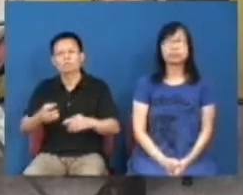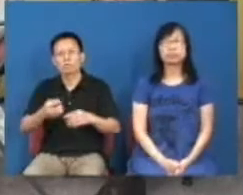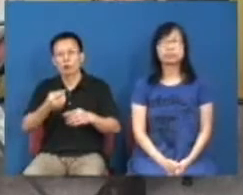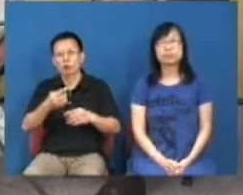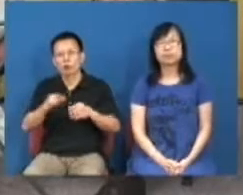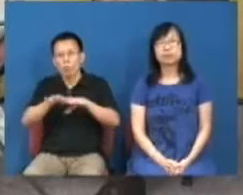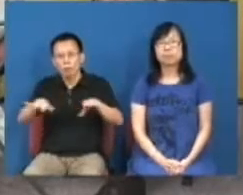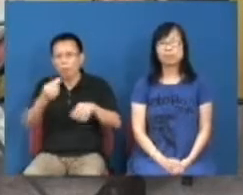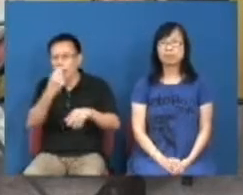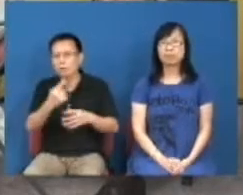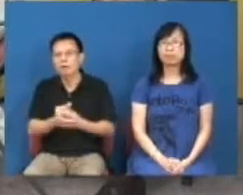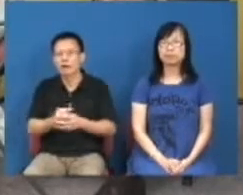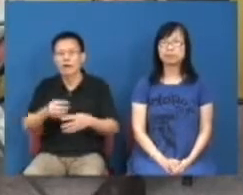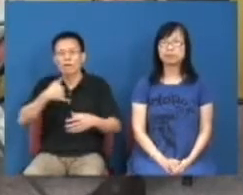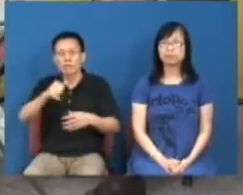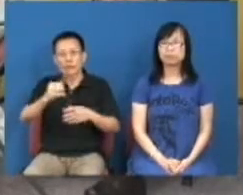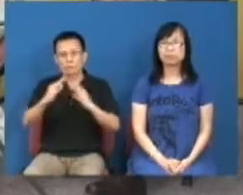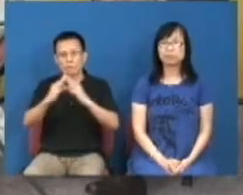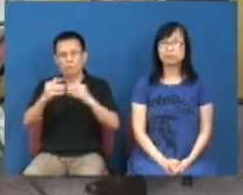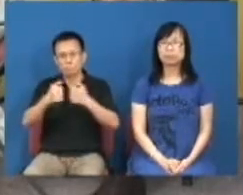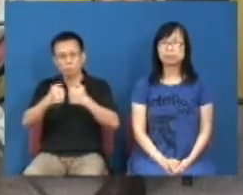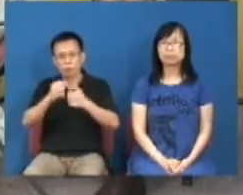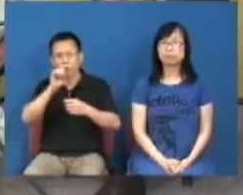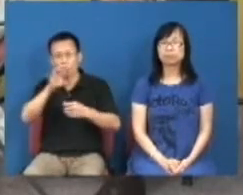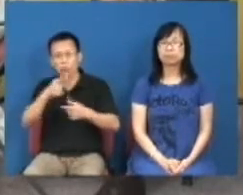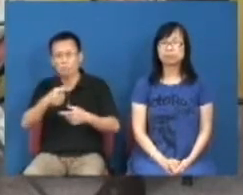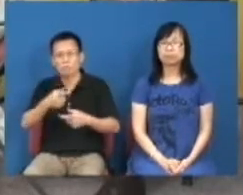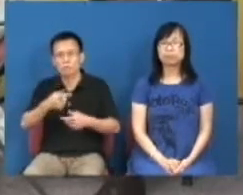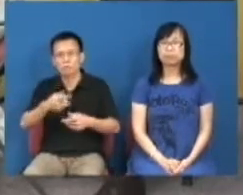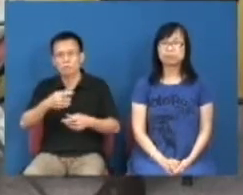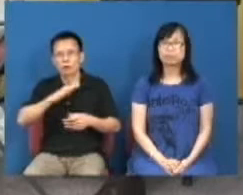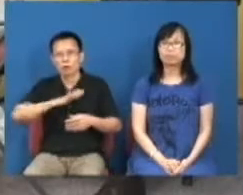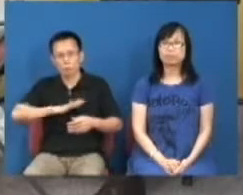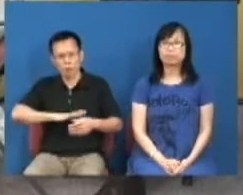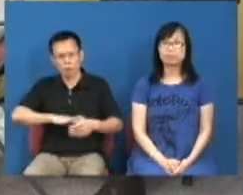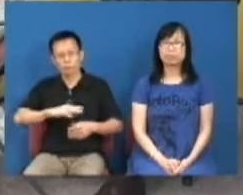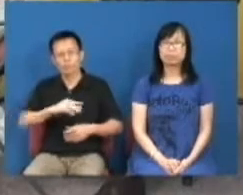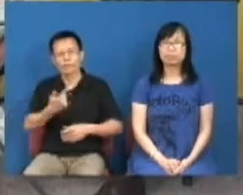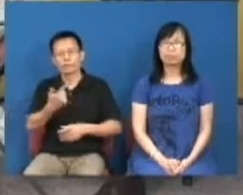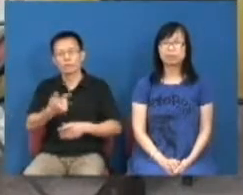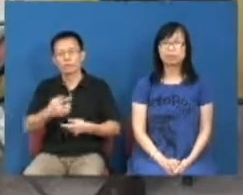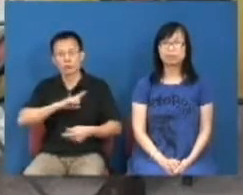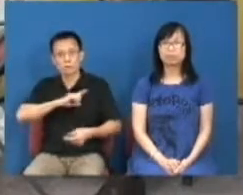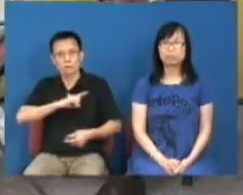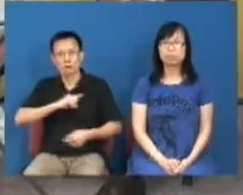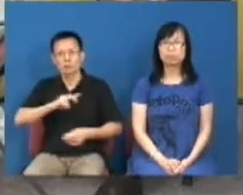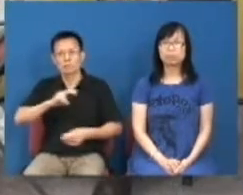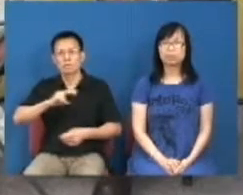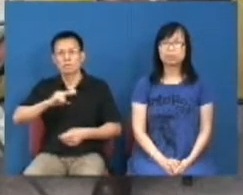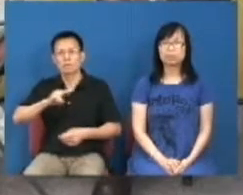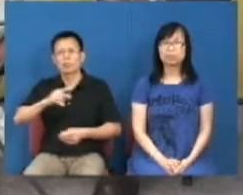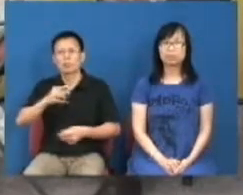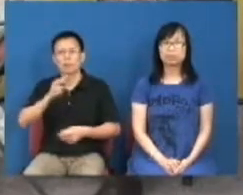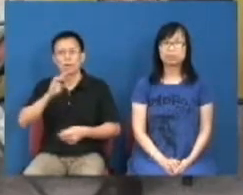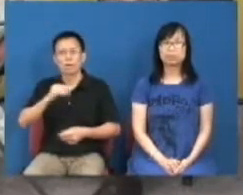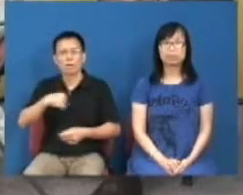太太話，翻去同先生講嘢咧都温柔啲嘅喎。 嗱，我自己舉我自己舉例啊，我自己都好啦嚇。咁喺我